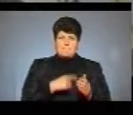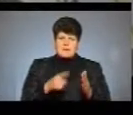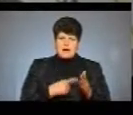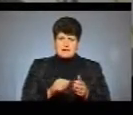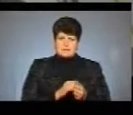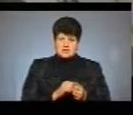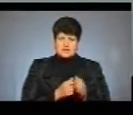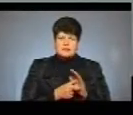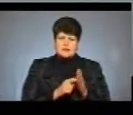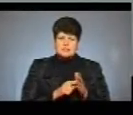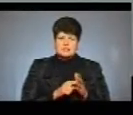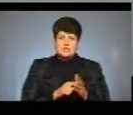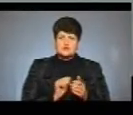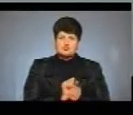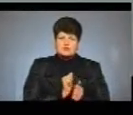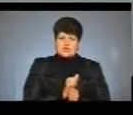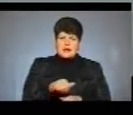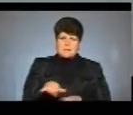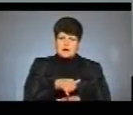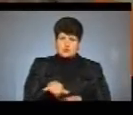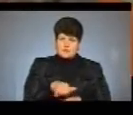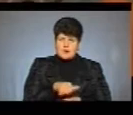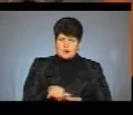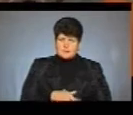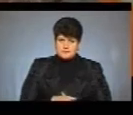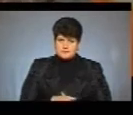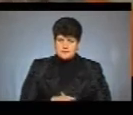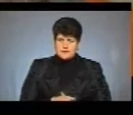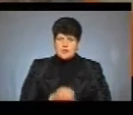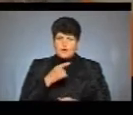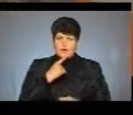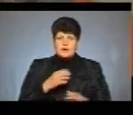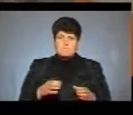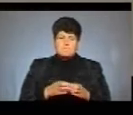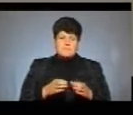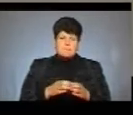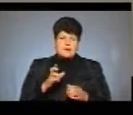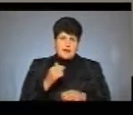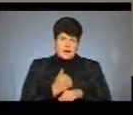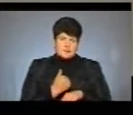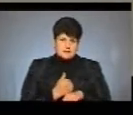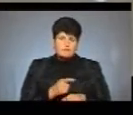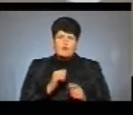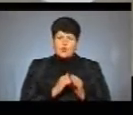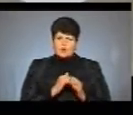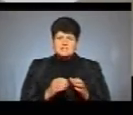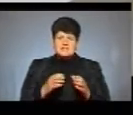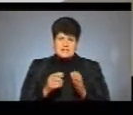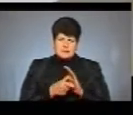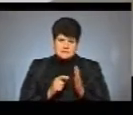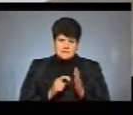для сушіння та пресування одягу. За словами бригадира Олександра Думанського, в кожній кімнаті,